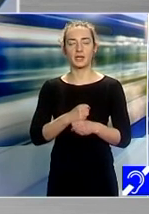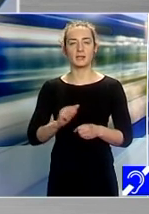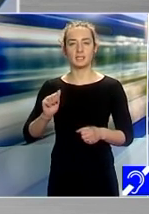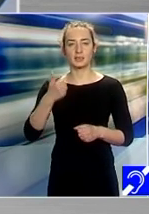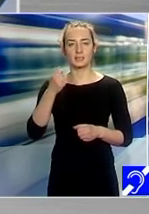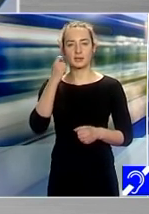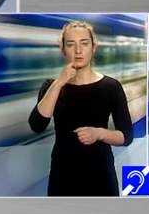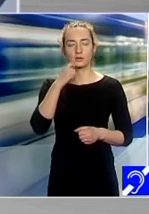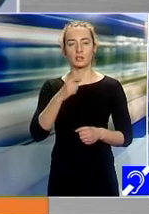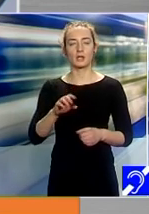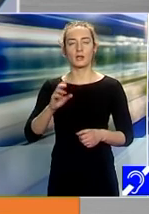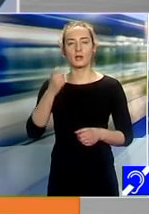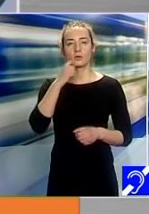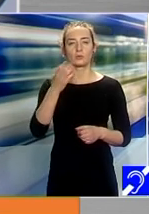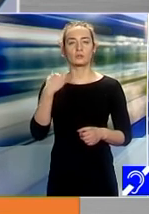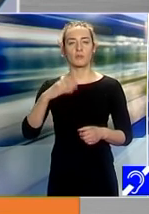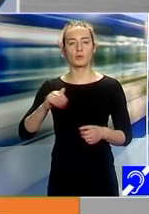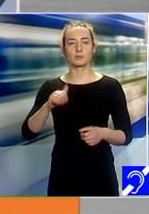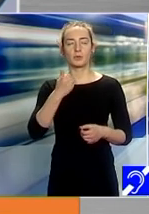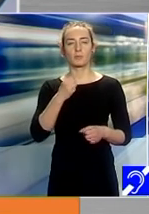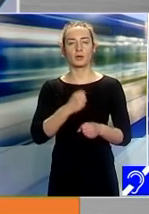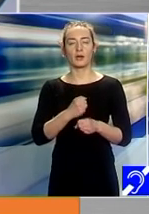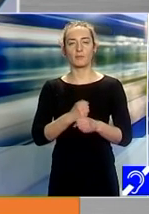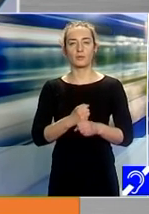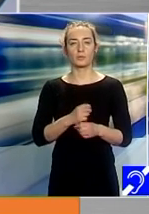pentru că de la Cluj a pornit un program pilot care apoi a fost